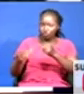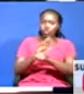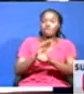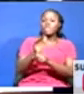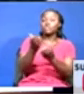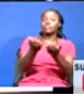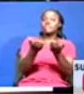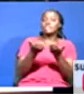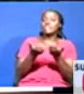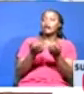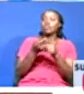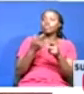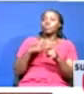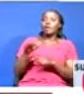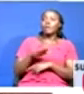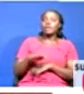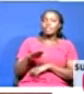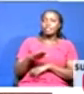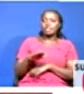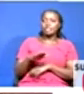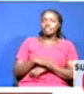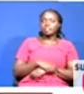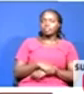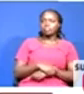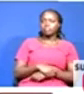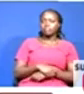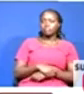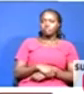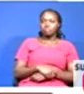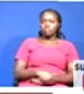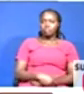from our areas. John Jacob Curia, Darubini.